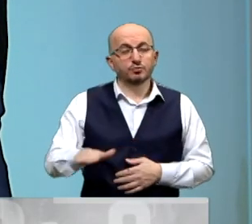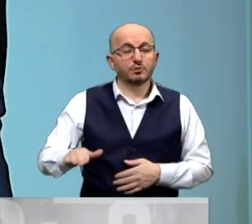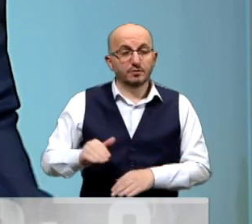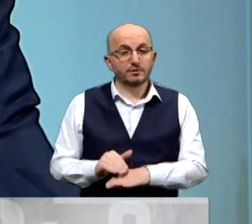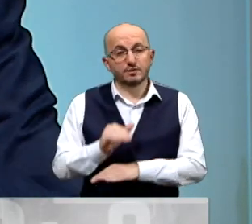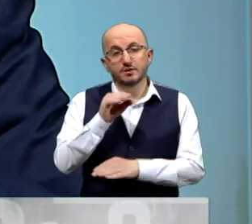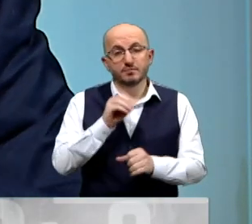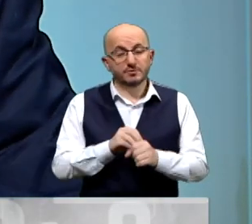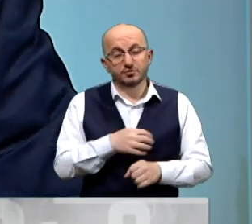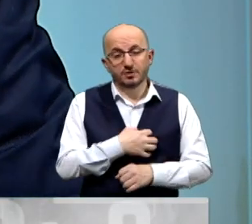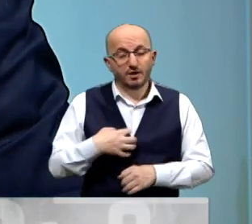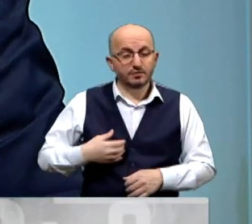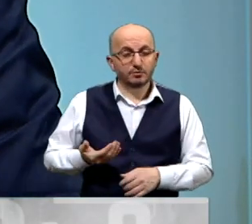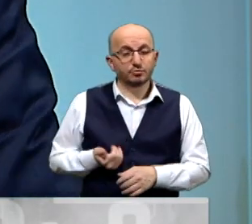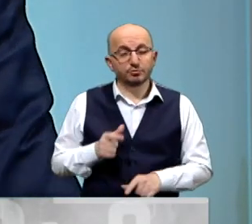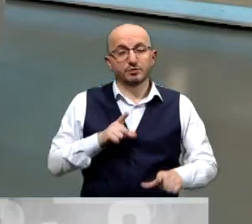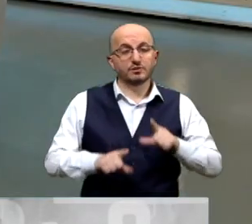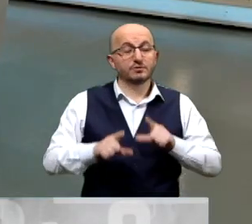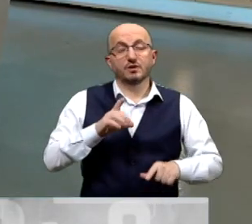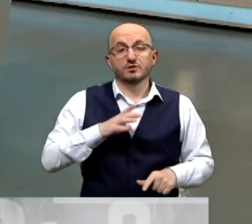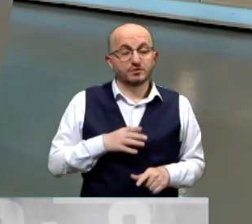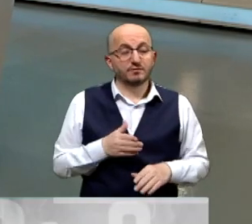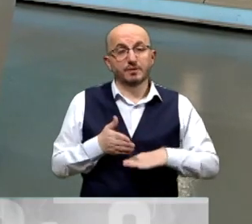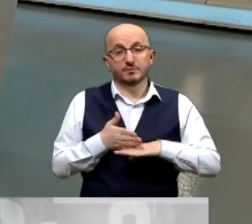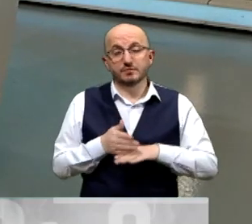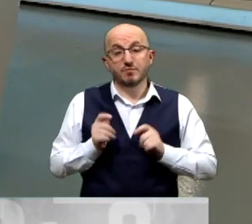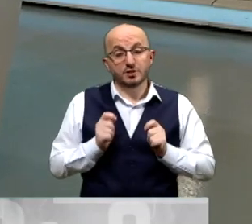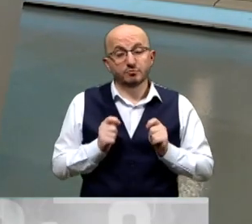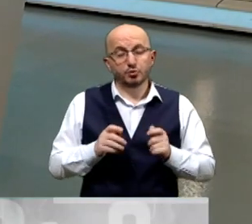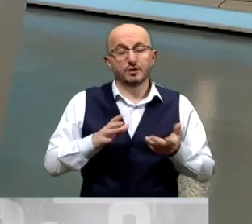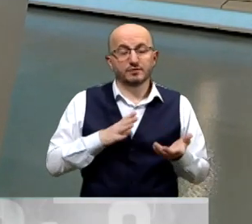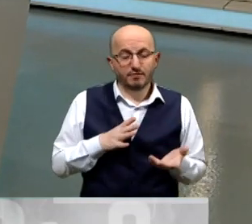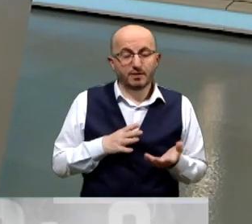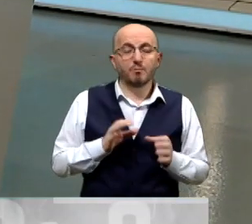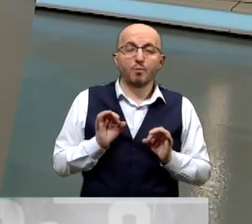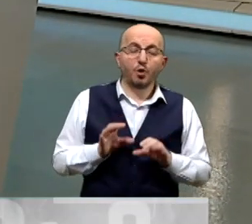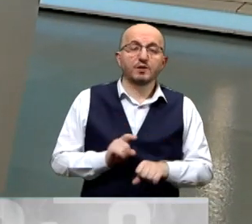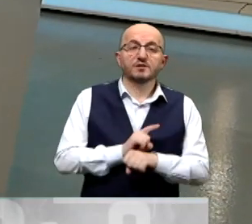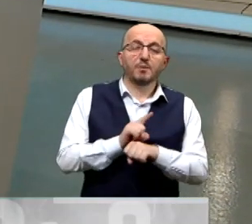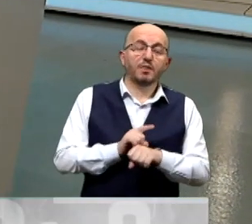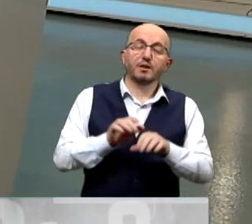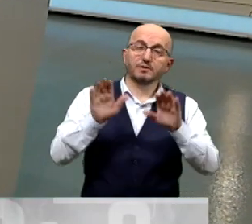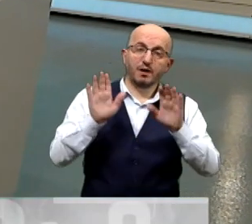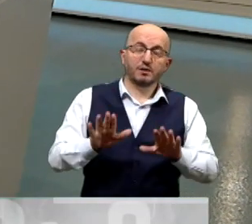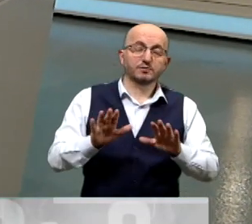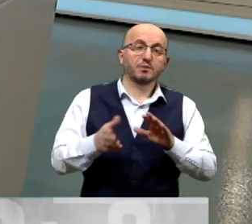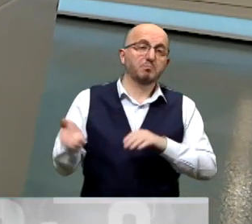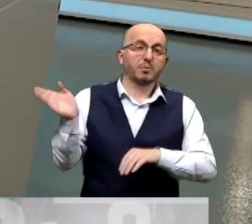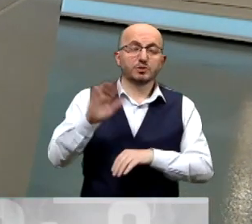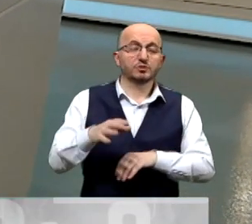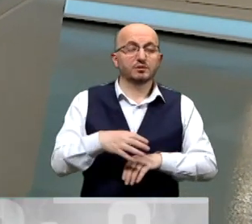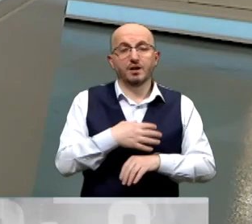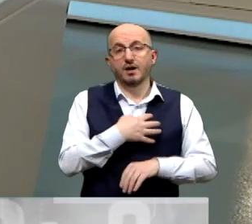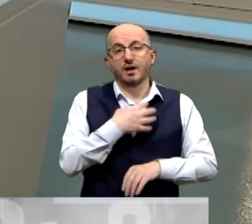yaşayabilmesi için anne sütüne ihtiyacı var bir gerekçe var bir zaruret var Böyle durumlarda ancak işte bir başkası